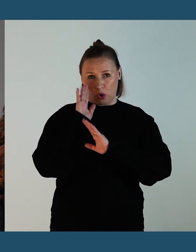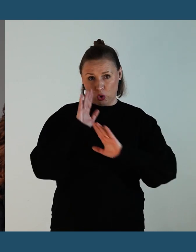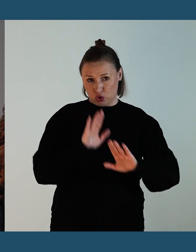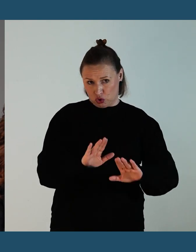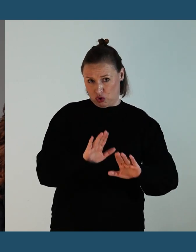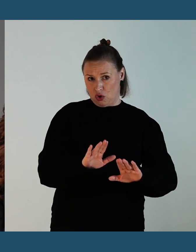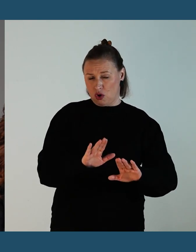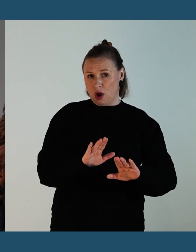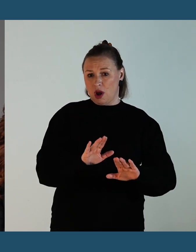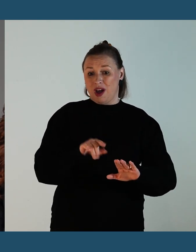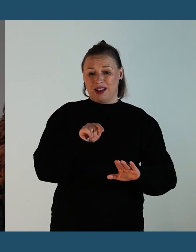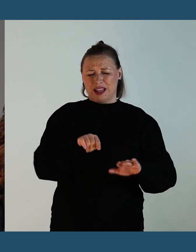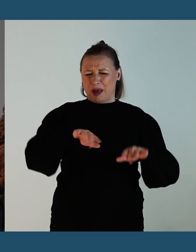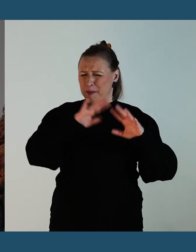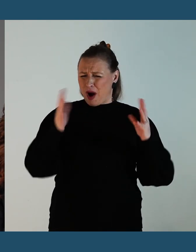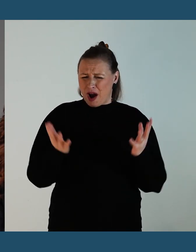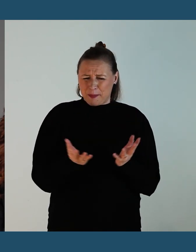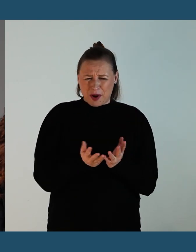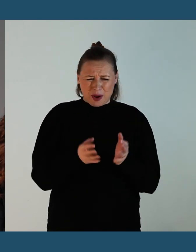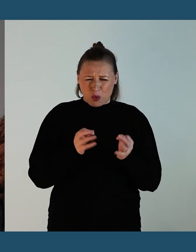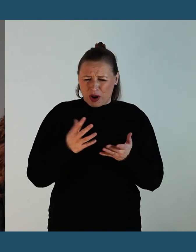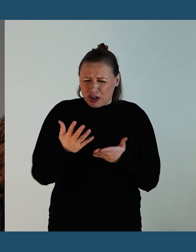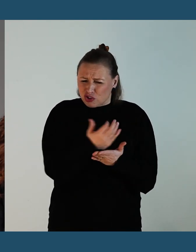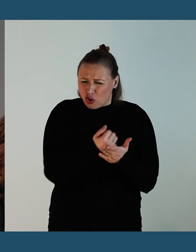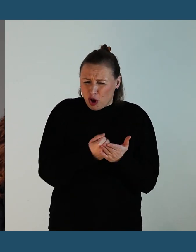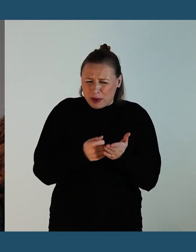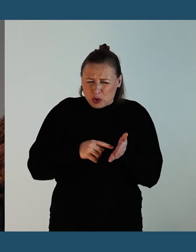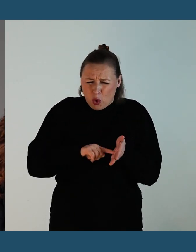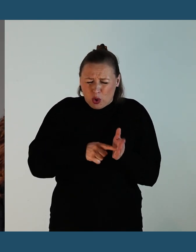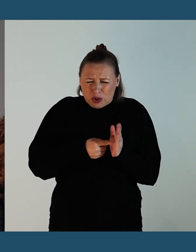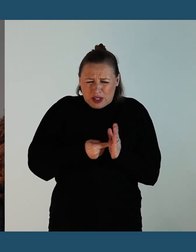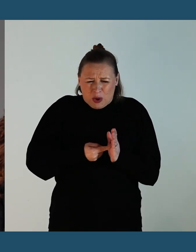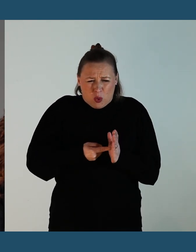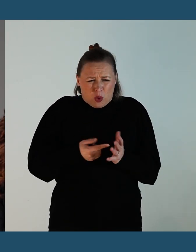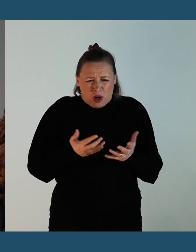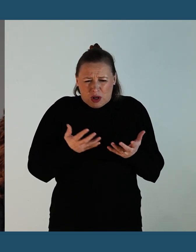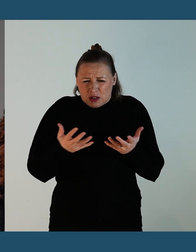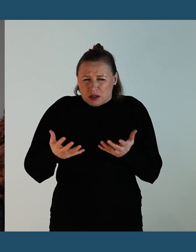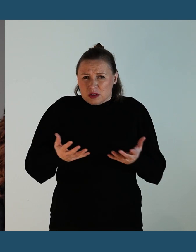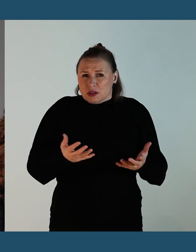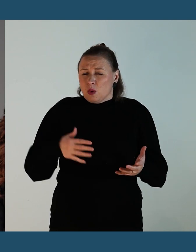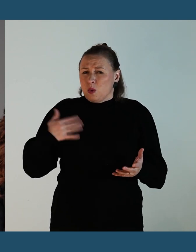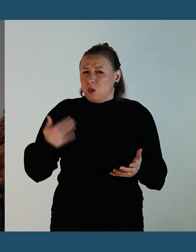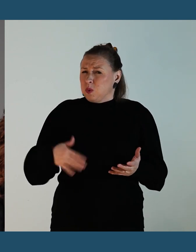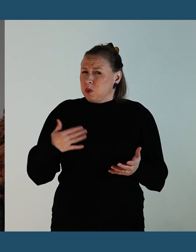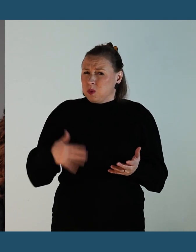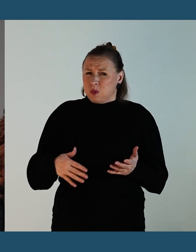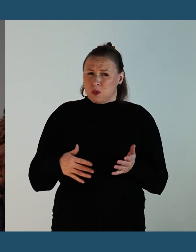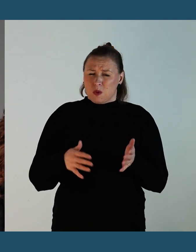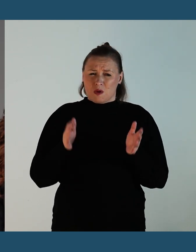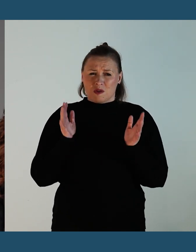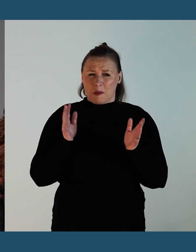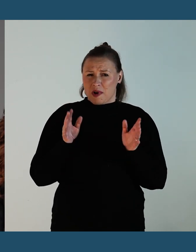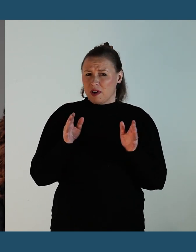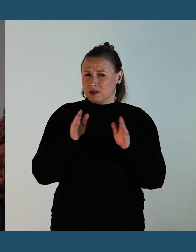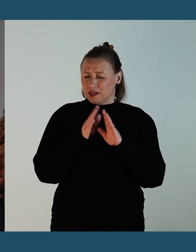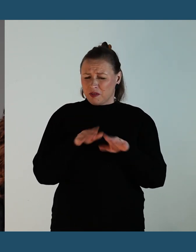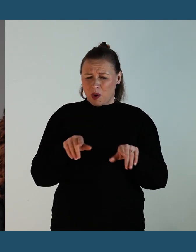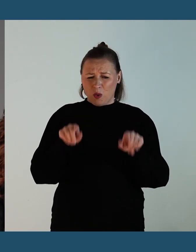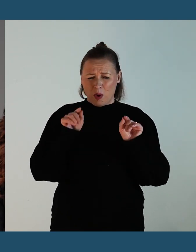niin kuin toimeentulon tiukkuus myös niin kuin paljastui todella karulla tavalla. Ja se oli eräänlainen niin kuin